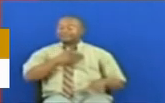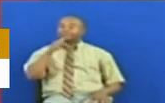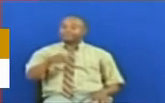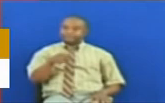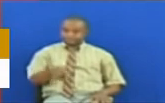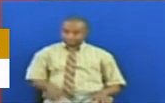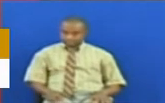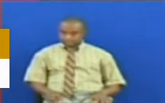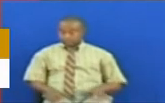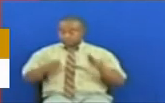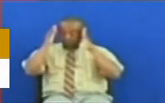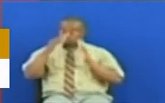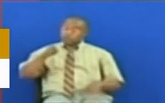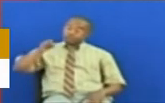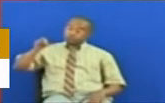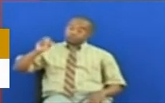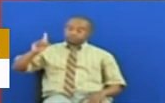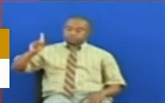Mheshimiwa Kingi amesema